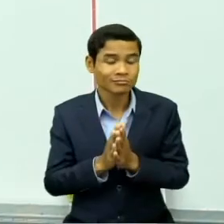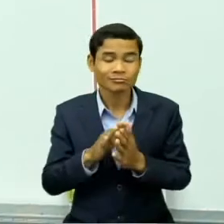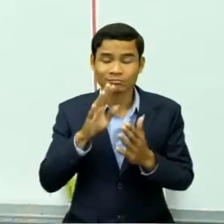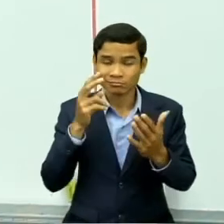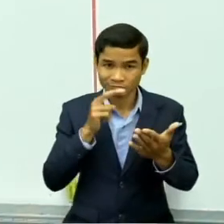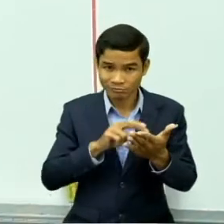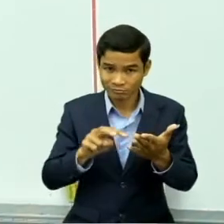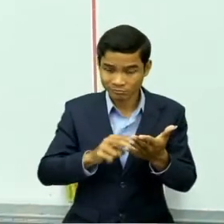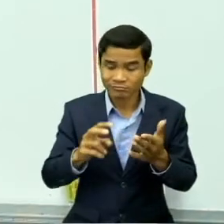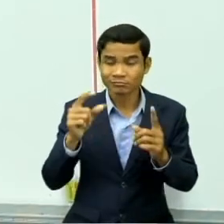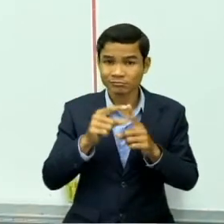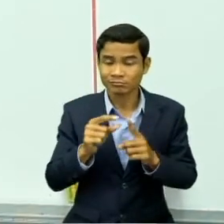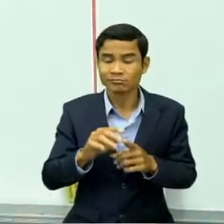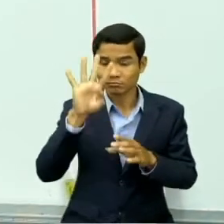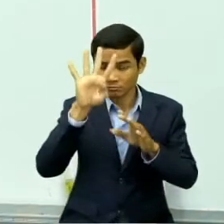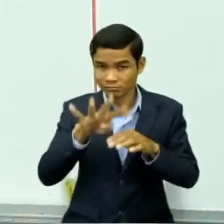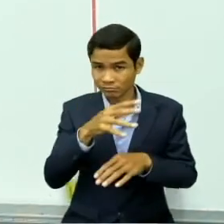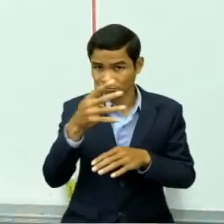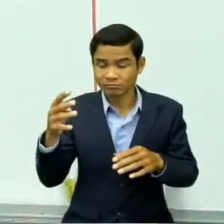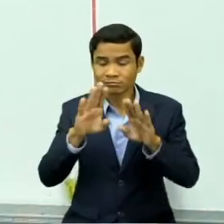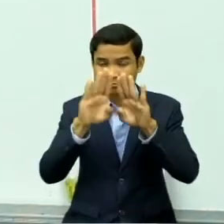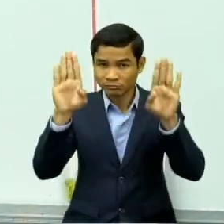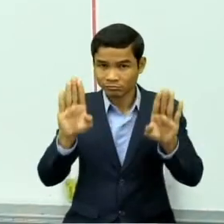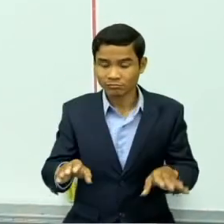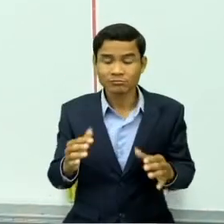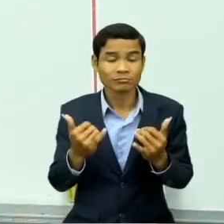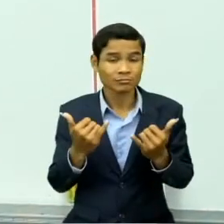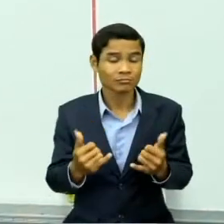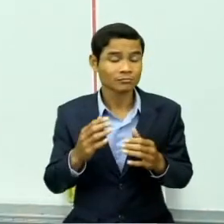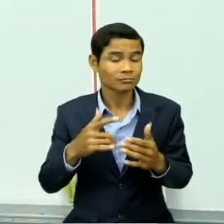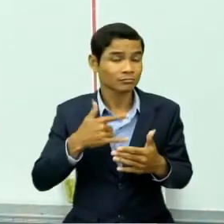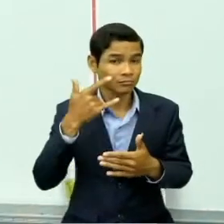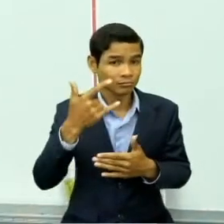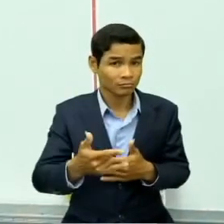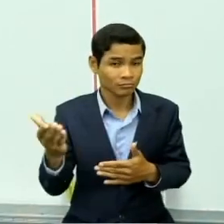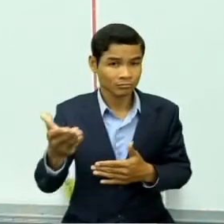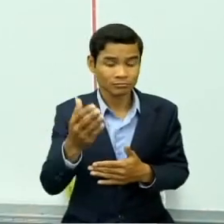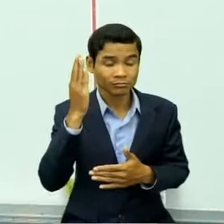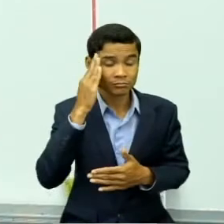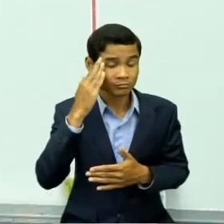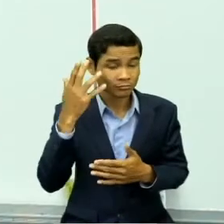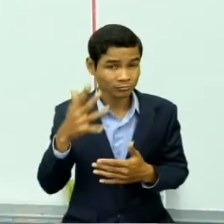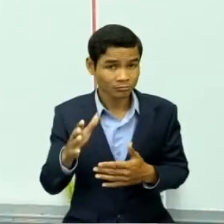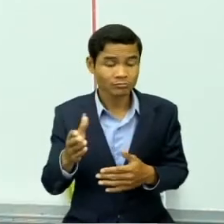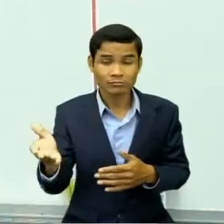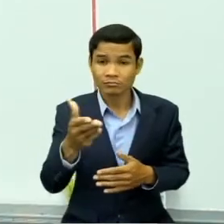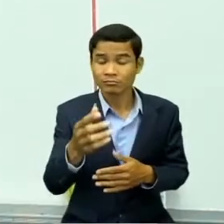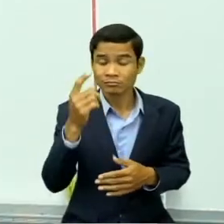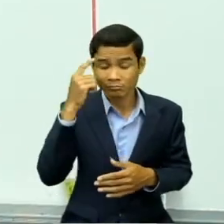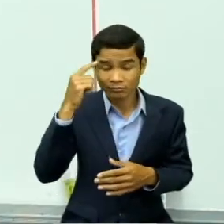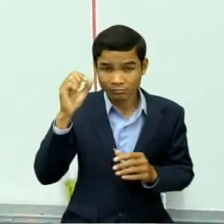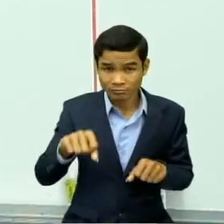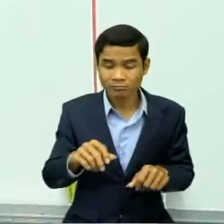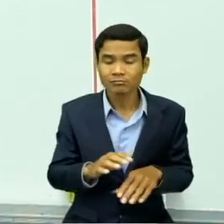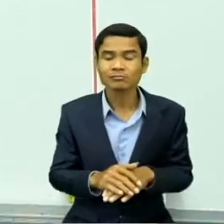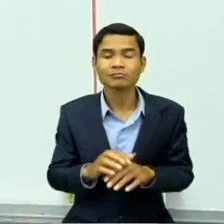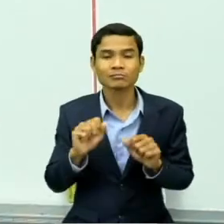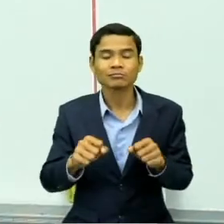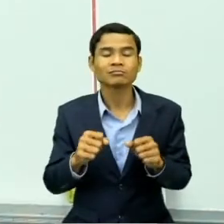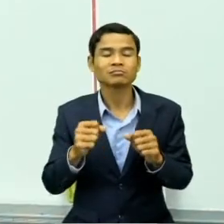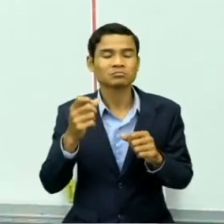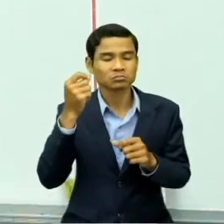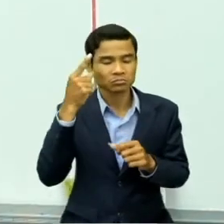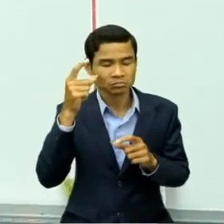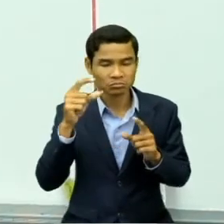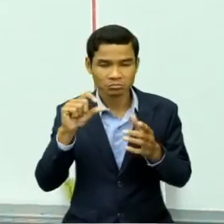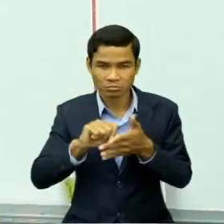ក្តារខៀនចាបន្ទាប់ទីនេះអ្នកគ្រូនឹងចាមានអ្វីកូនដឹងរត់ដងចាគឺយើងយល់នៃពាក្យ